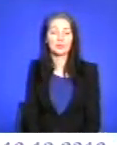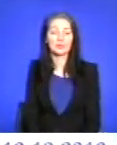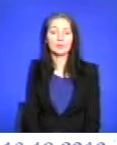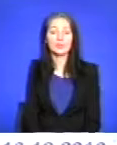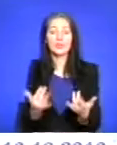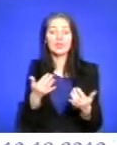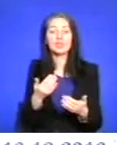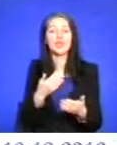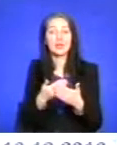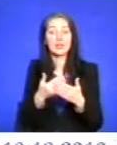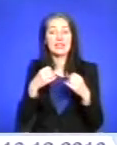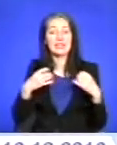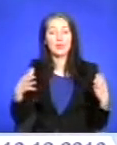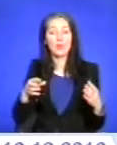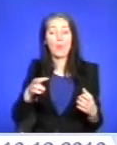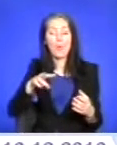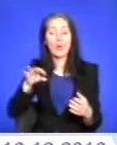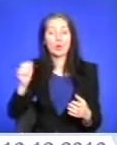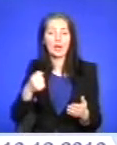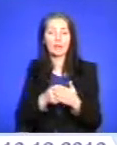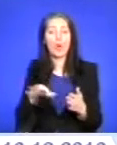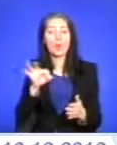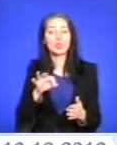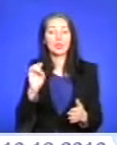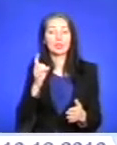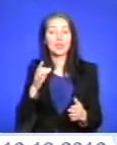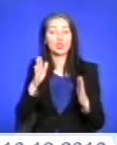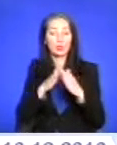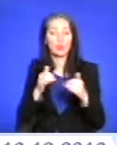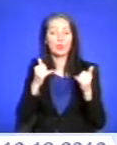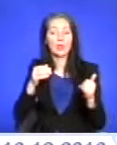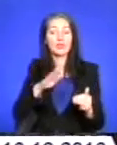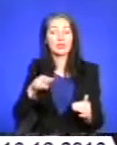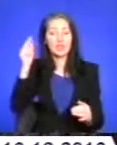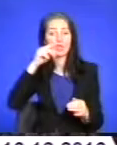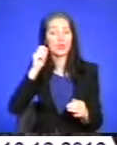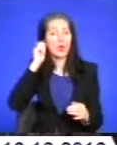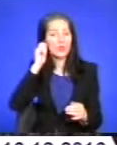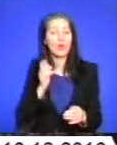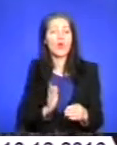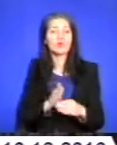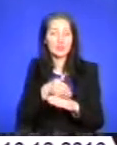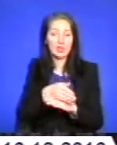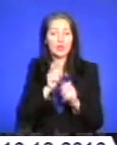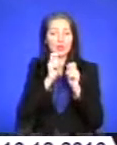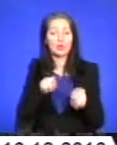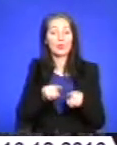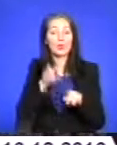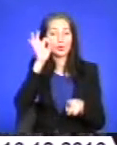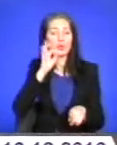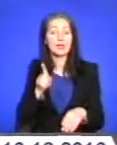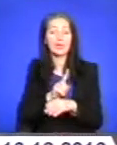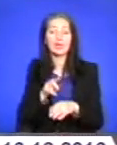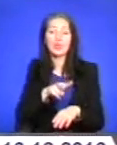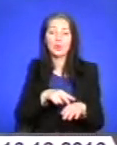А ще напередодні свята Миколая до обласного дитячого будинку для дітей шкільного віку завітали з подарунками і солодощами тернопільські